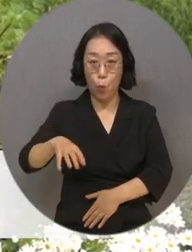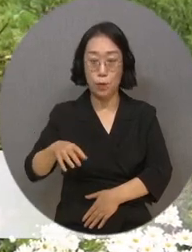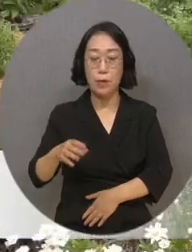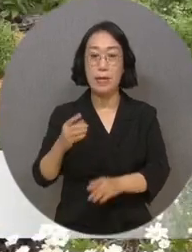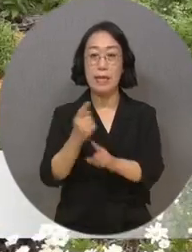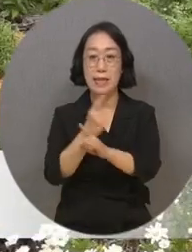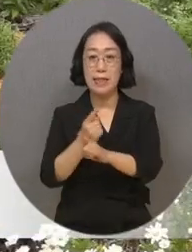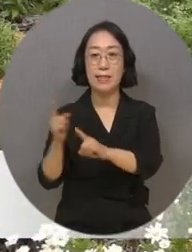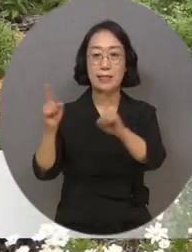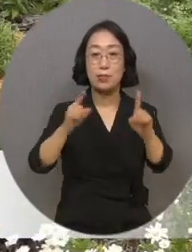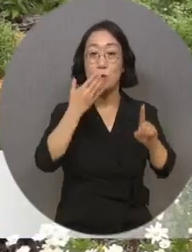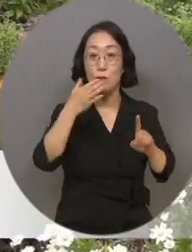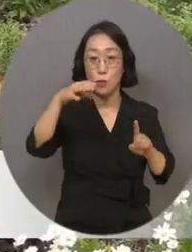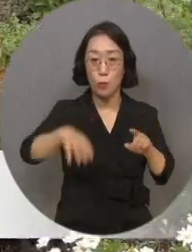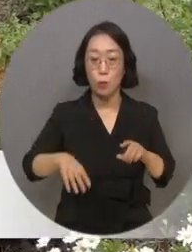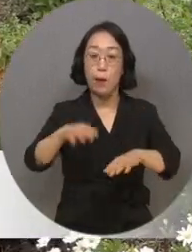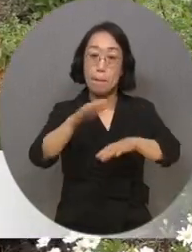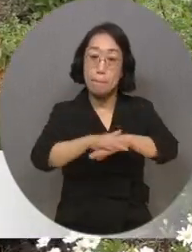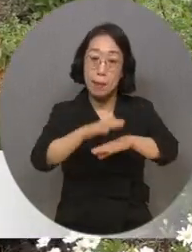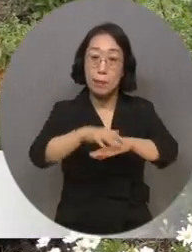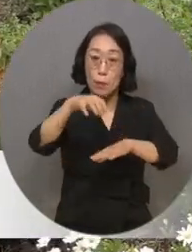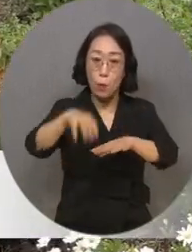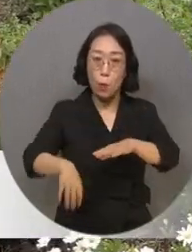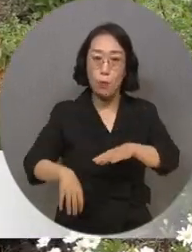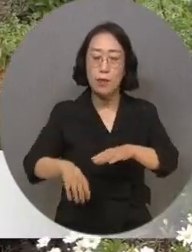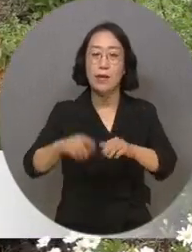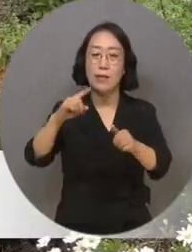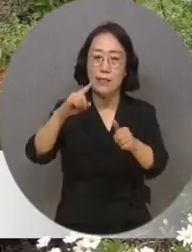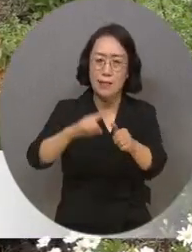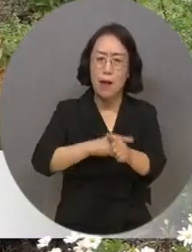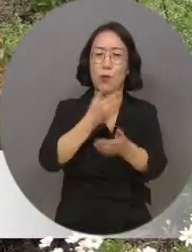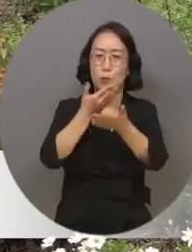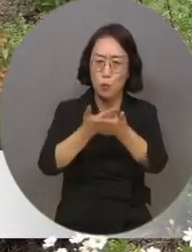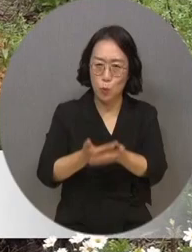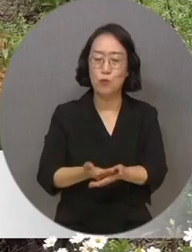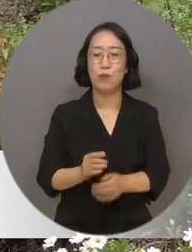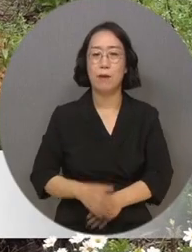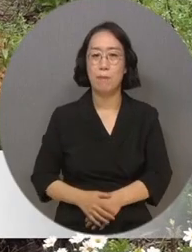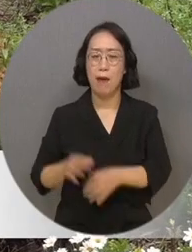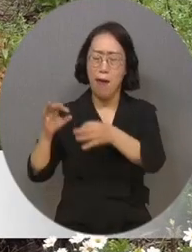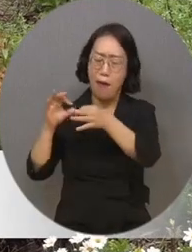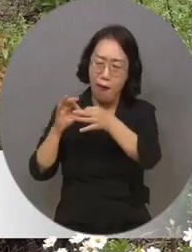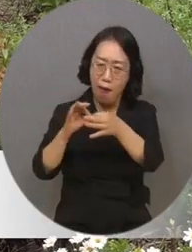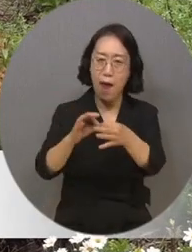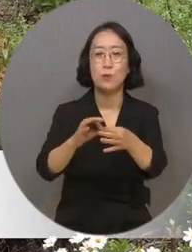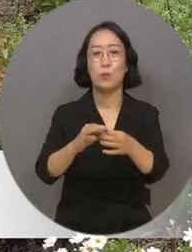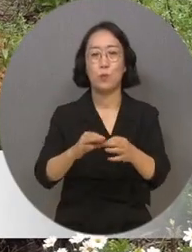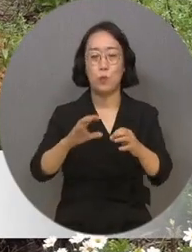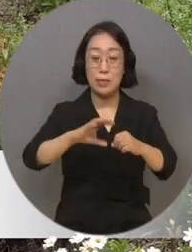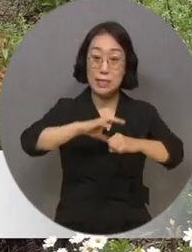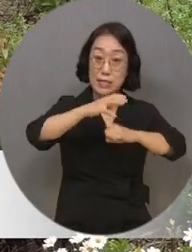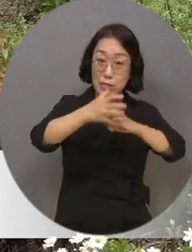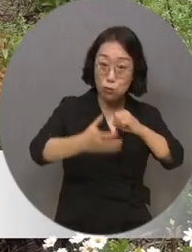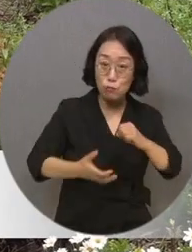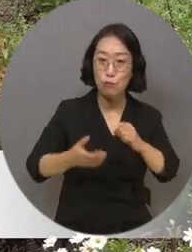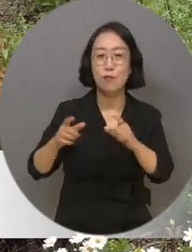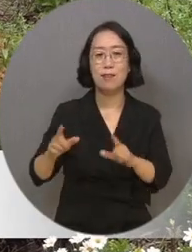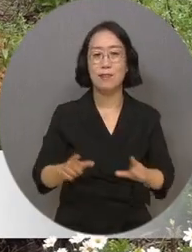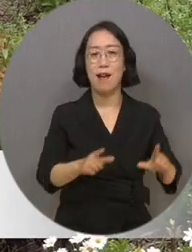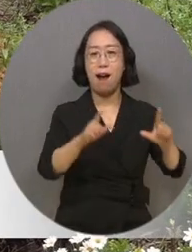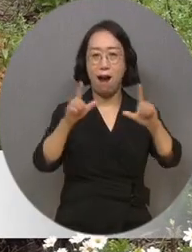공간으로서 이 농장을 통해서 이 자연의 소중함 또 이제 지속 가능한 세계 지구에서의